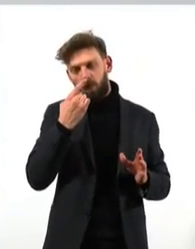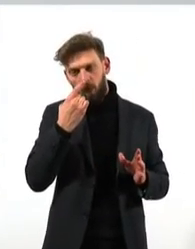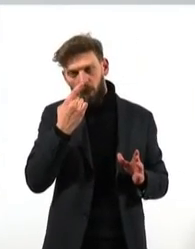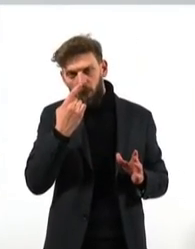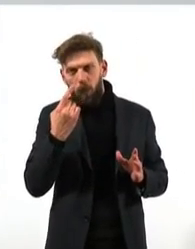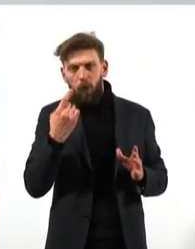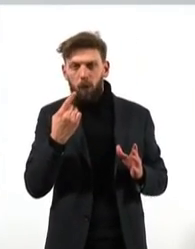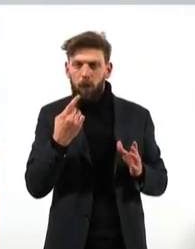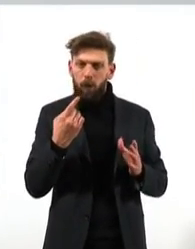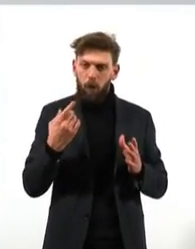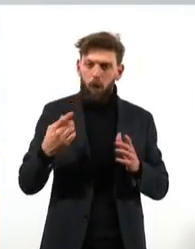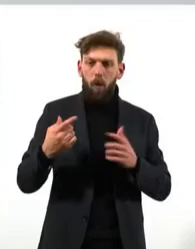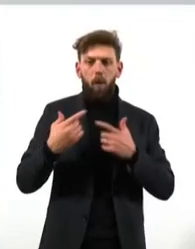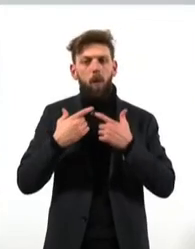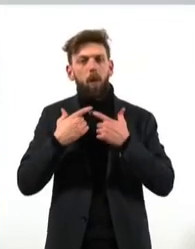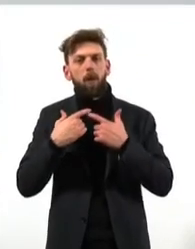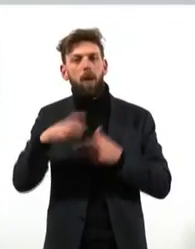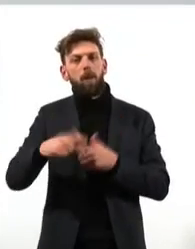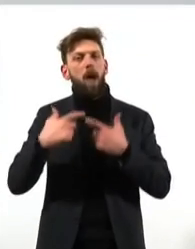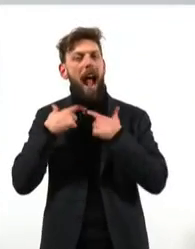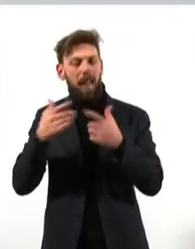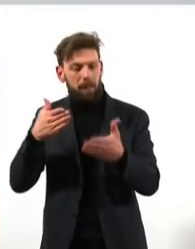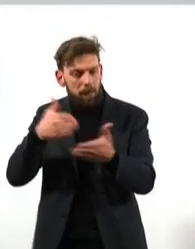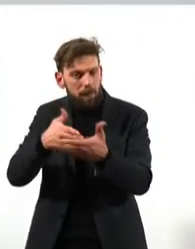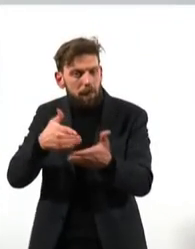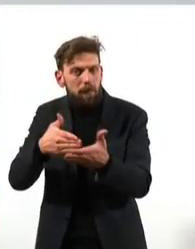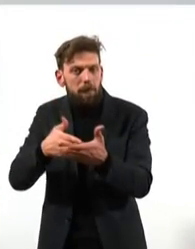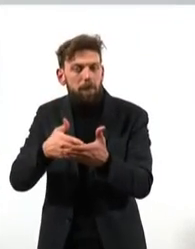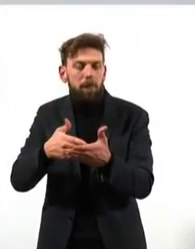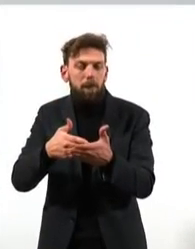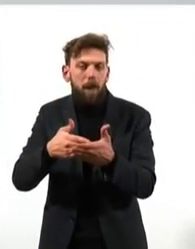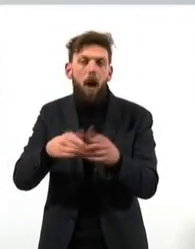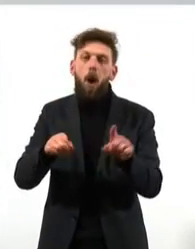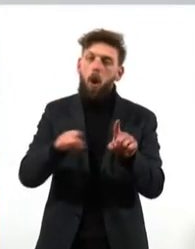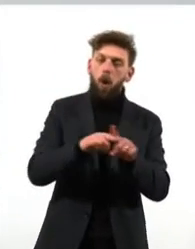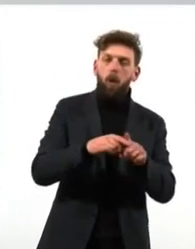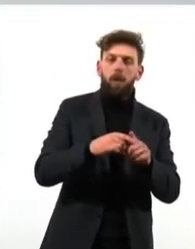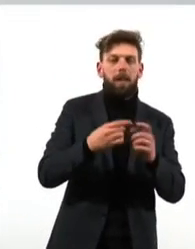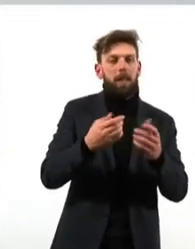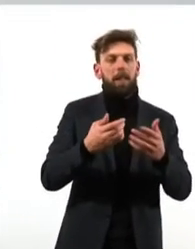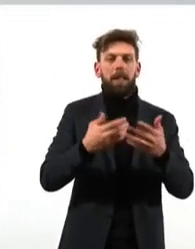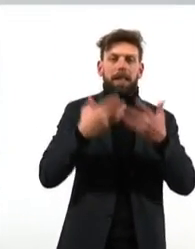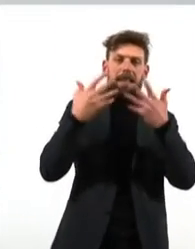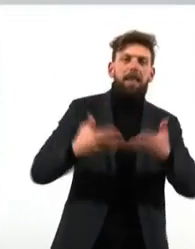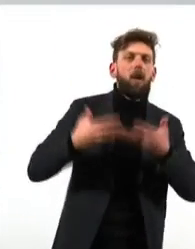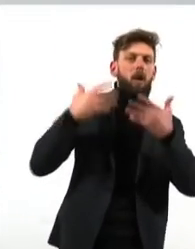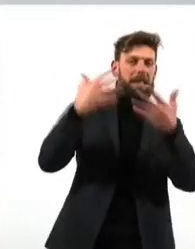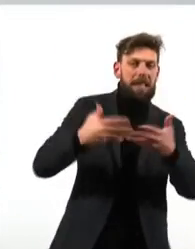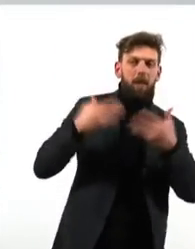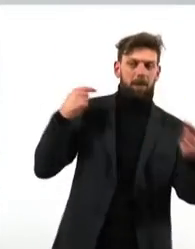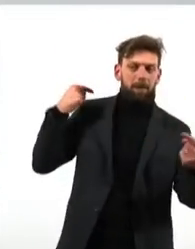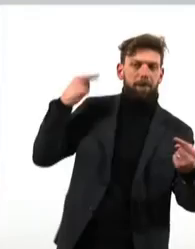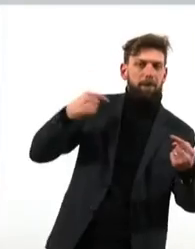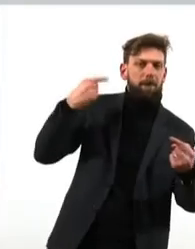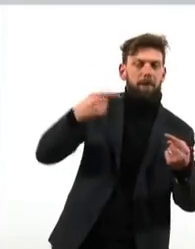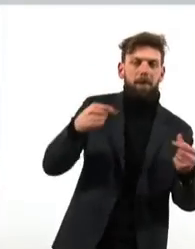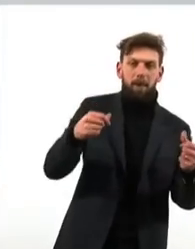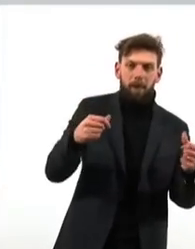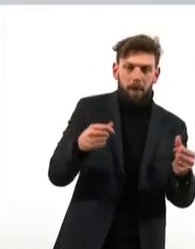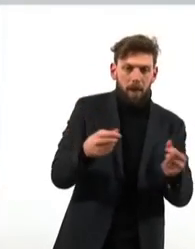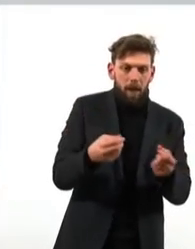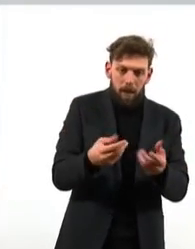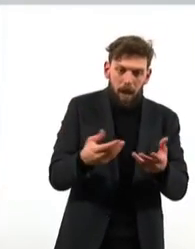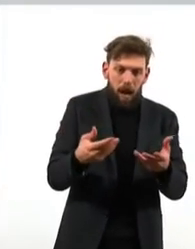difficulté et le fait qu'on a aussi, pendant des décennies, eu un développement de notre territoire